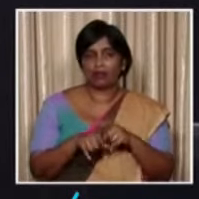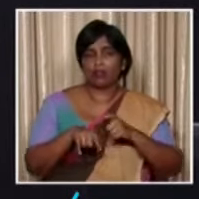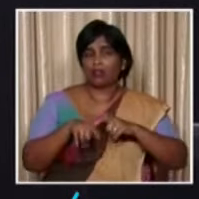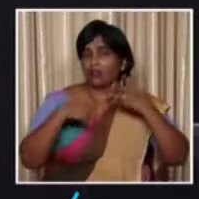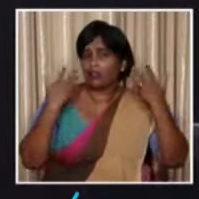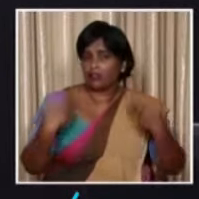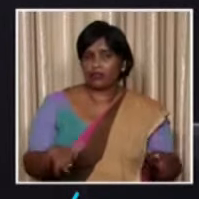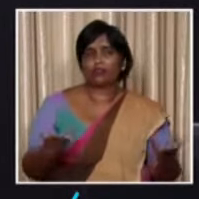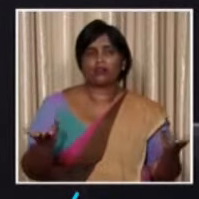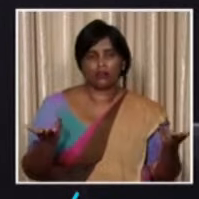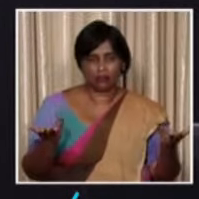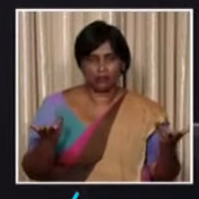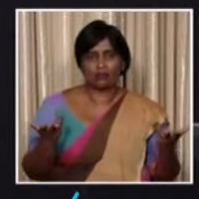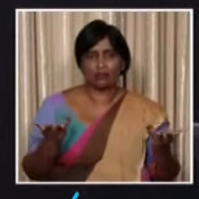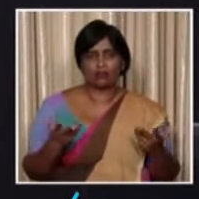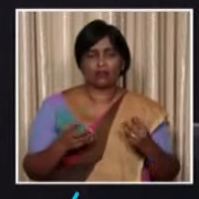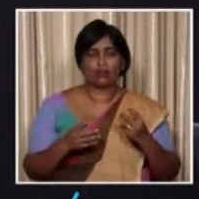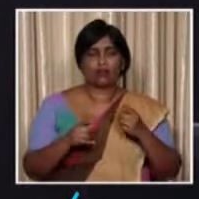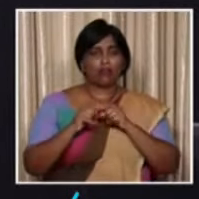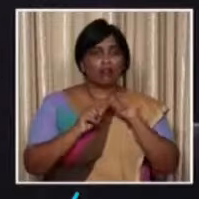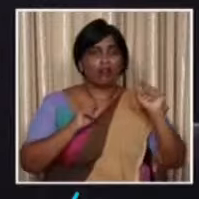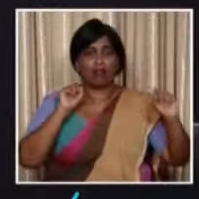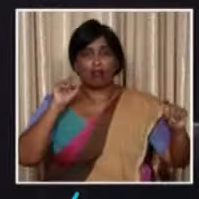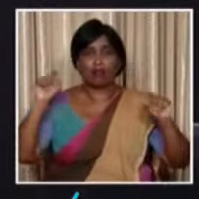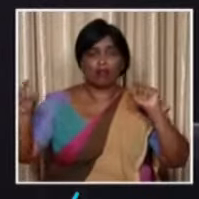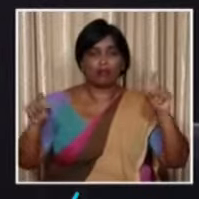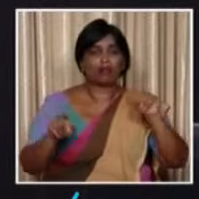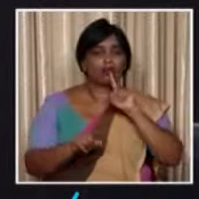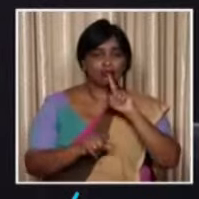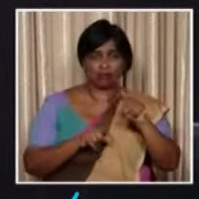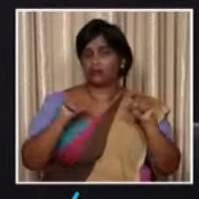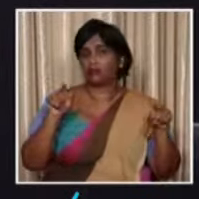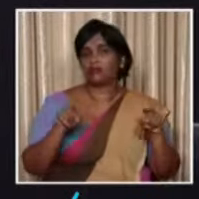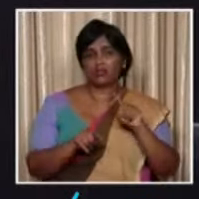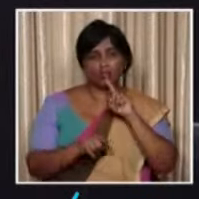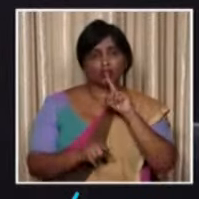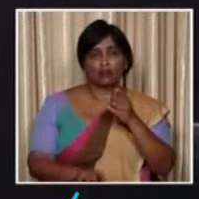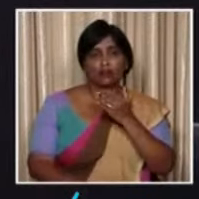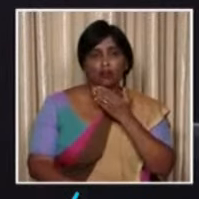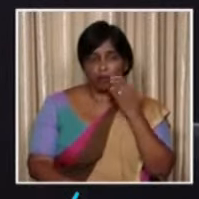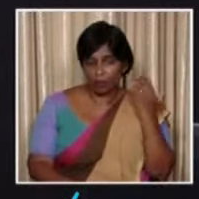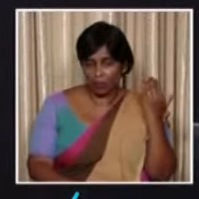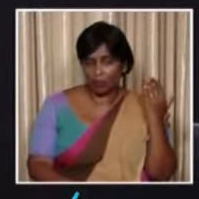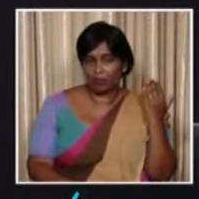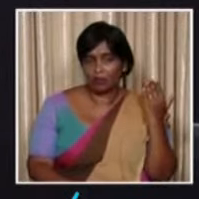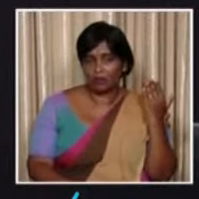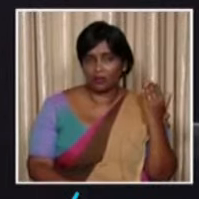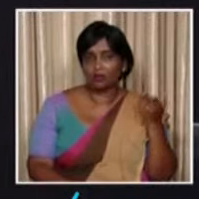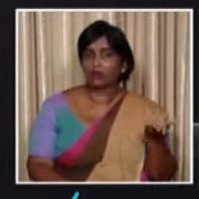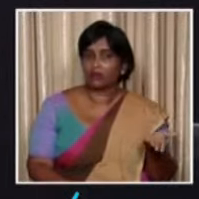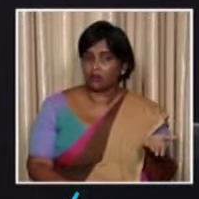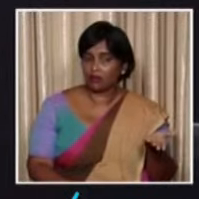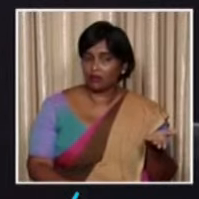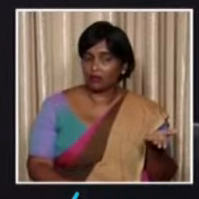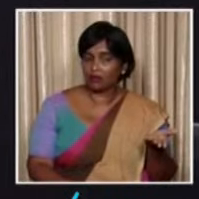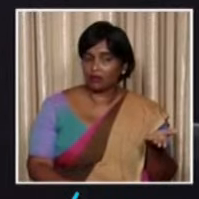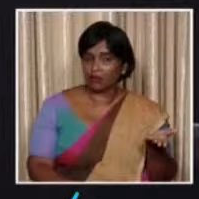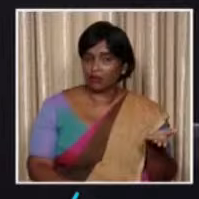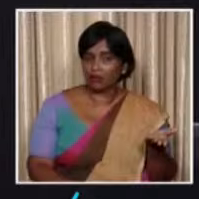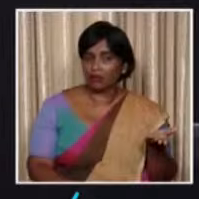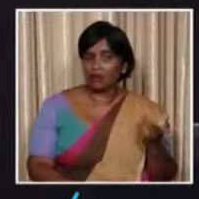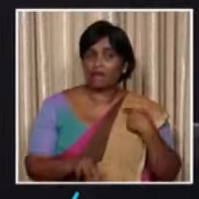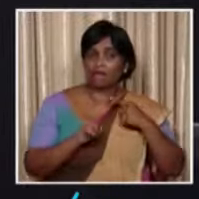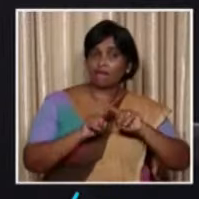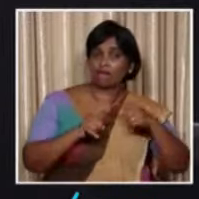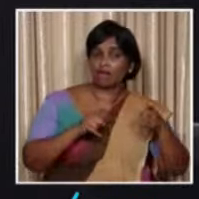නැතුව තුන්වෙනි පාර්ශ්වයන්ගේ ප්‍රකාශ වෙන්න පුළුවන් තවත් පාර්ශ්වයක ප්‍රකාශ වෙන්න පුළුවන් මේක නොවේ